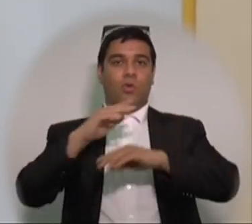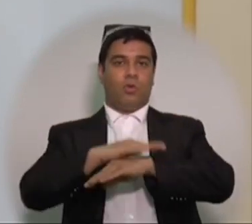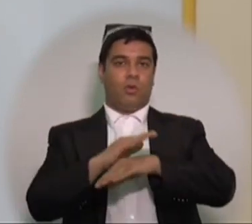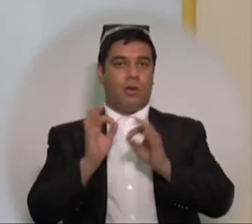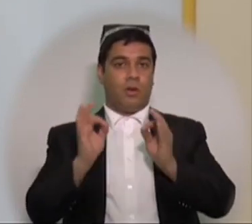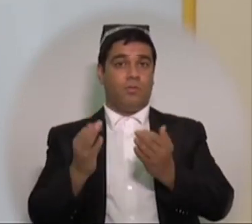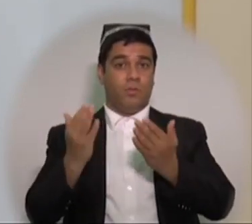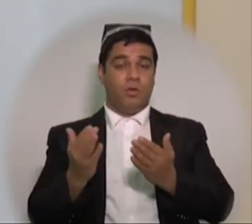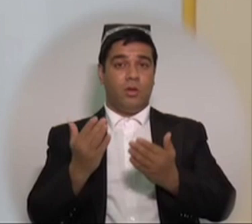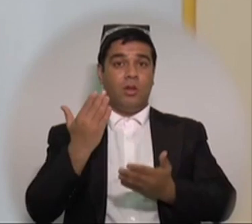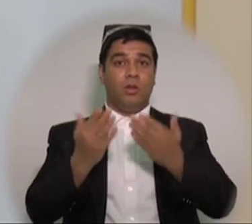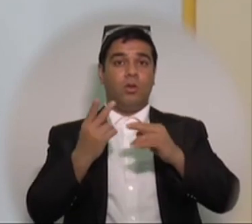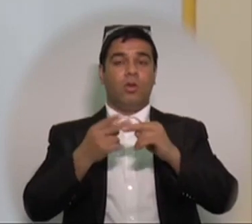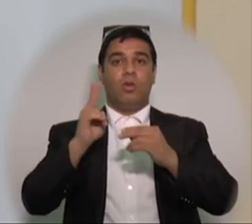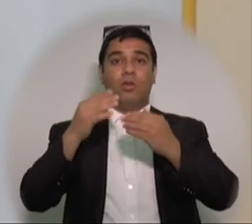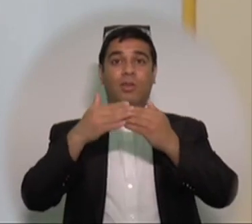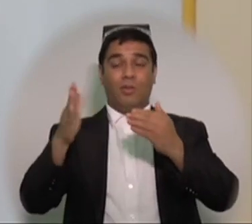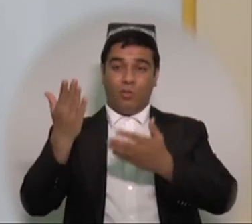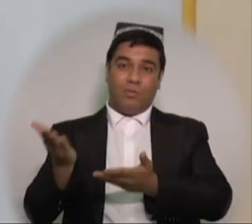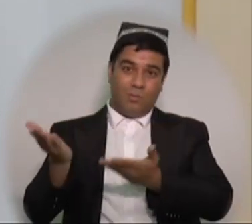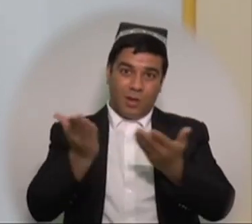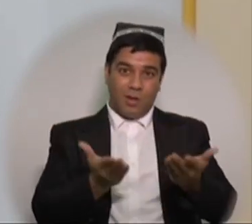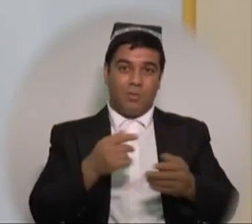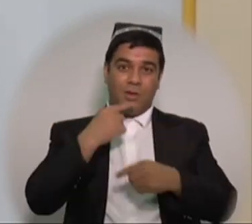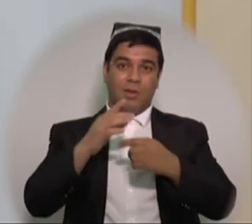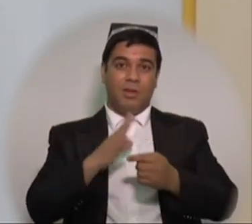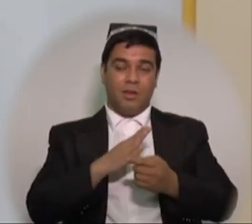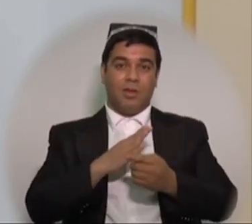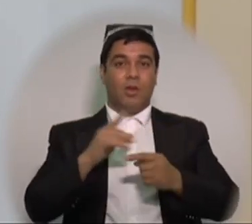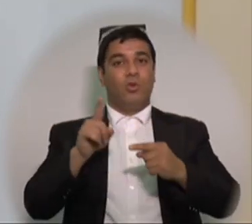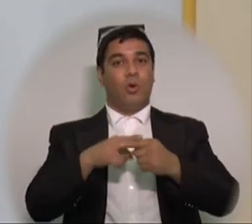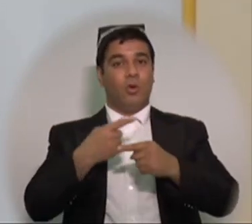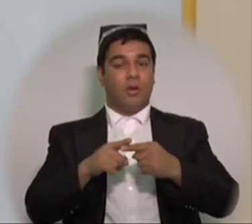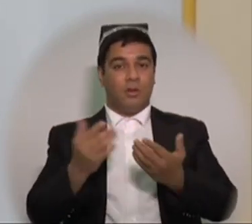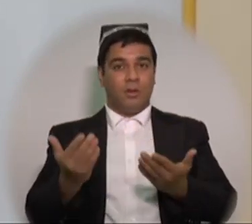shu. Endi birov eshikni ochib marhamat dedi. Yoki